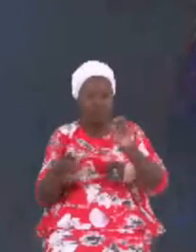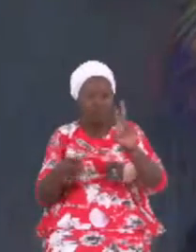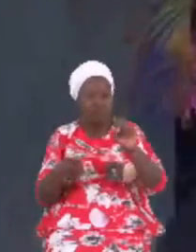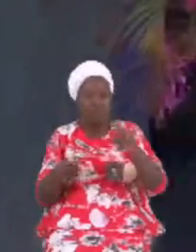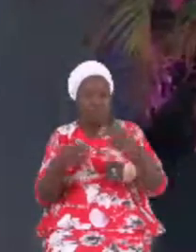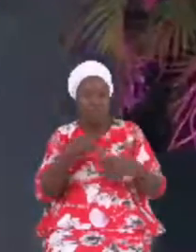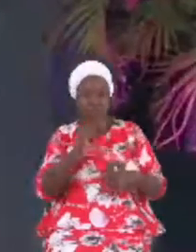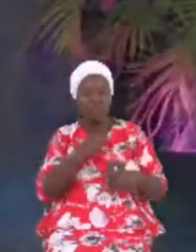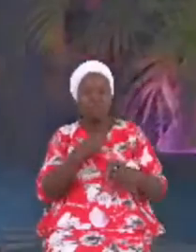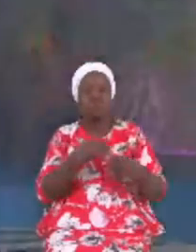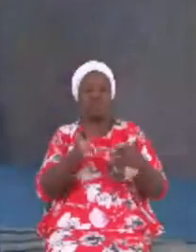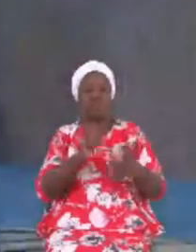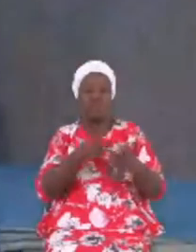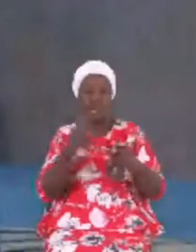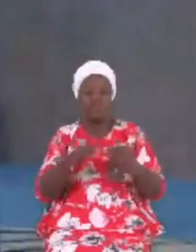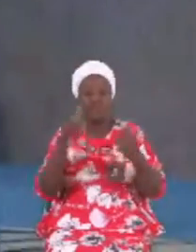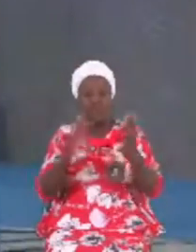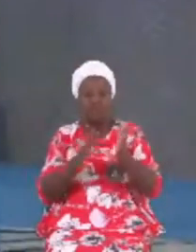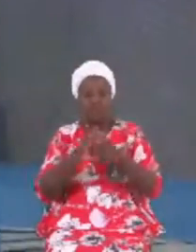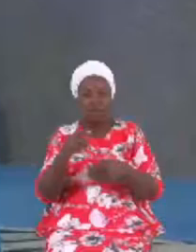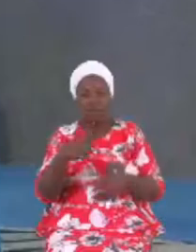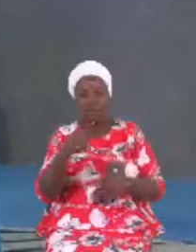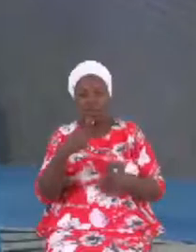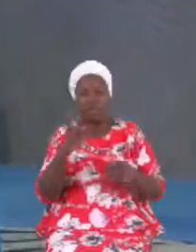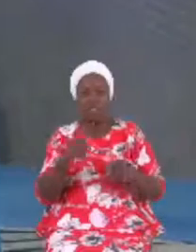nouveau et dit,